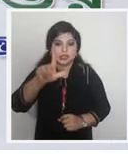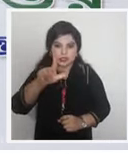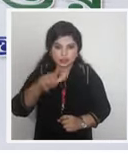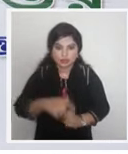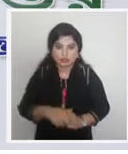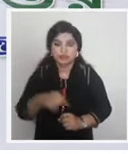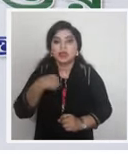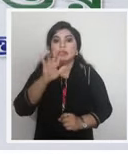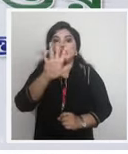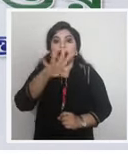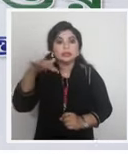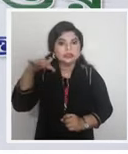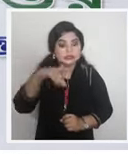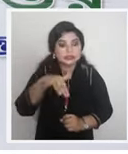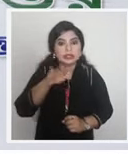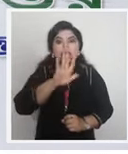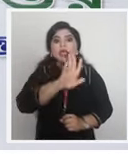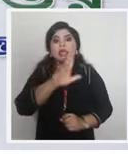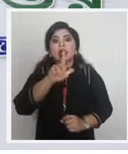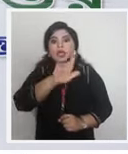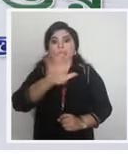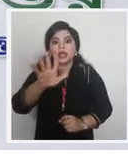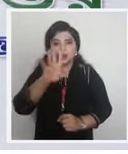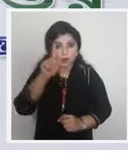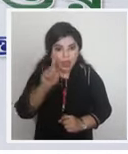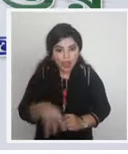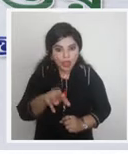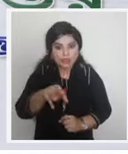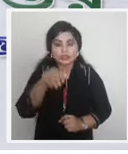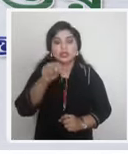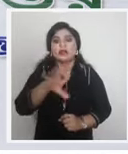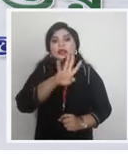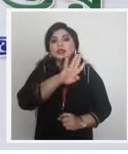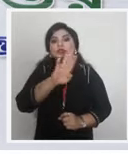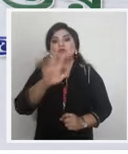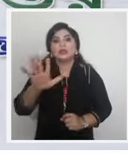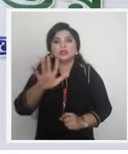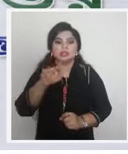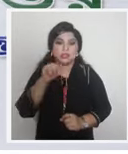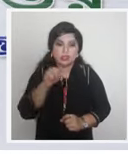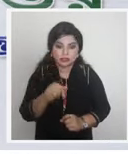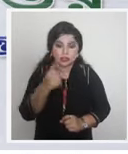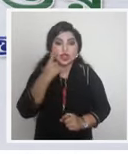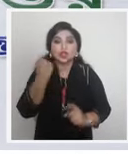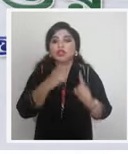এবং পরীক্ষা হয়েছে 17,527টি। এ পর্যন্ত পরীক্ষা হয়েছে